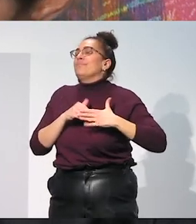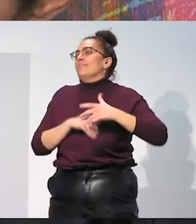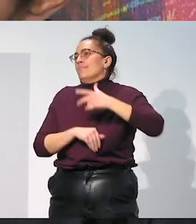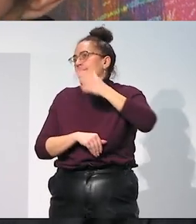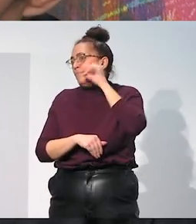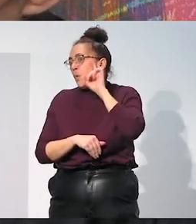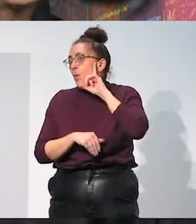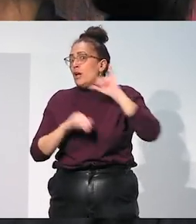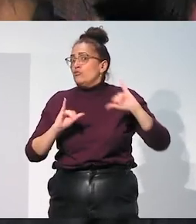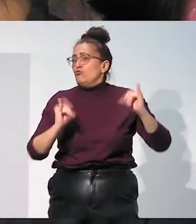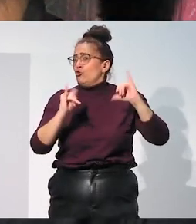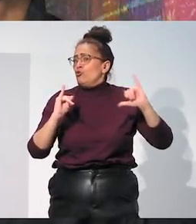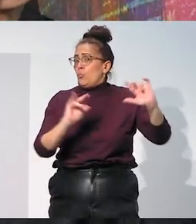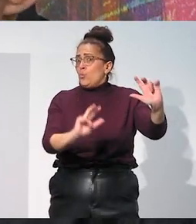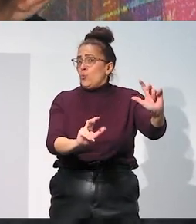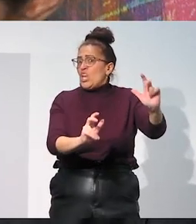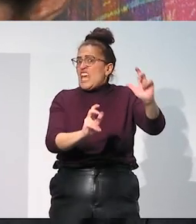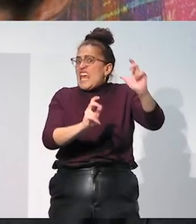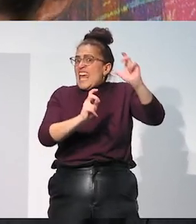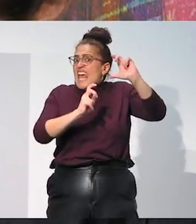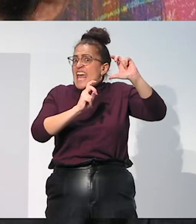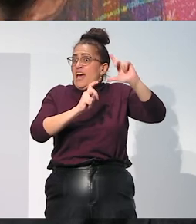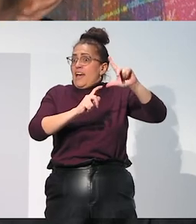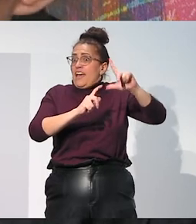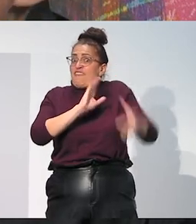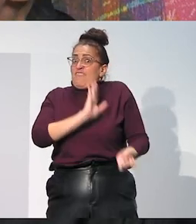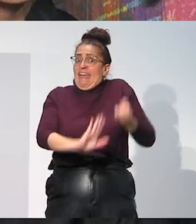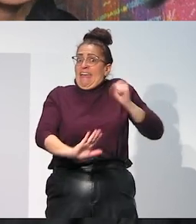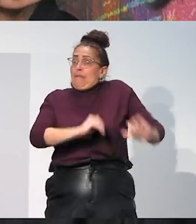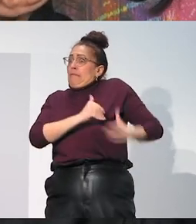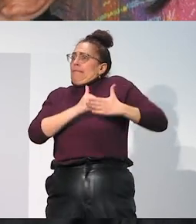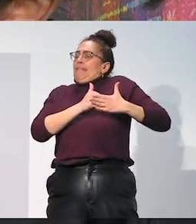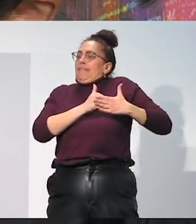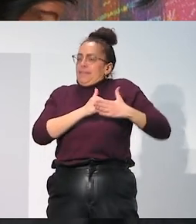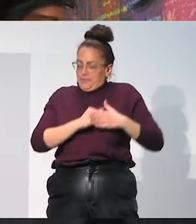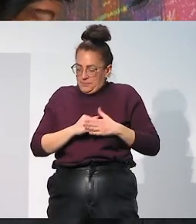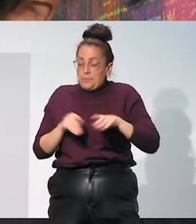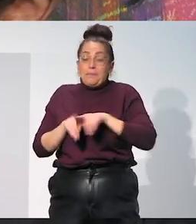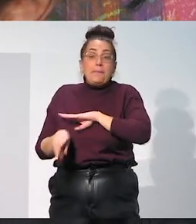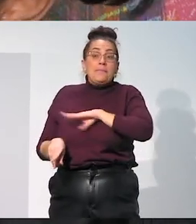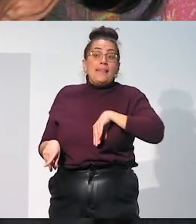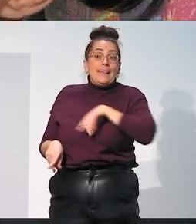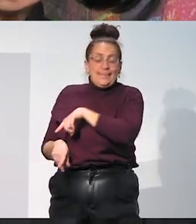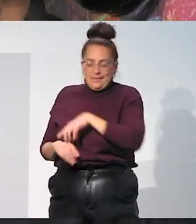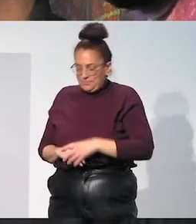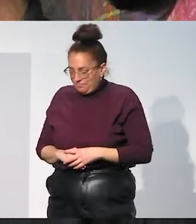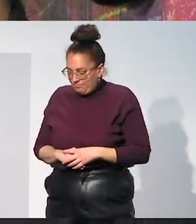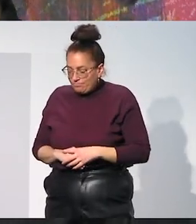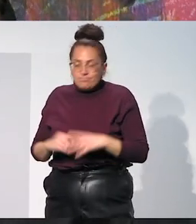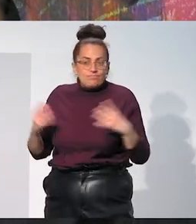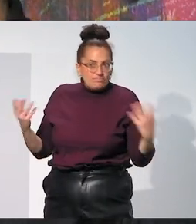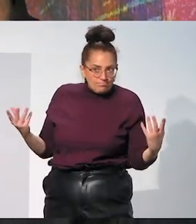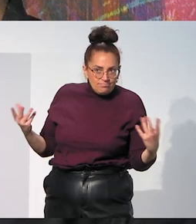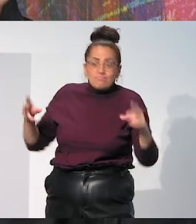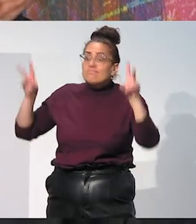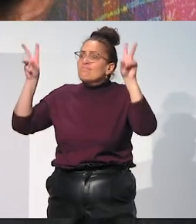fin, vient dans la cour pour oui. voir la maison fermée. Oui, c'est la sœur du milieu. Plutôt que la racine. Oui. Alors, les sources, ça c'est